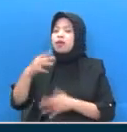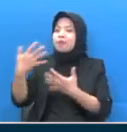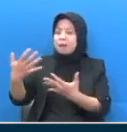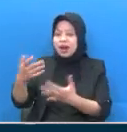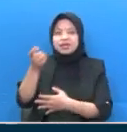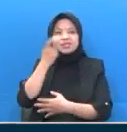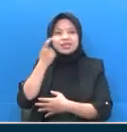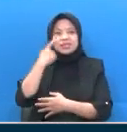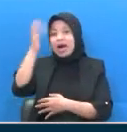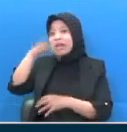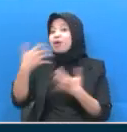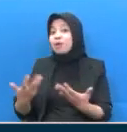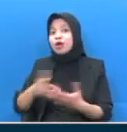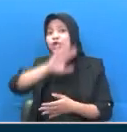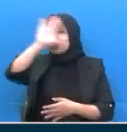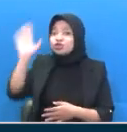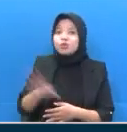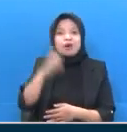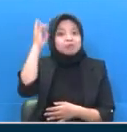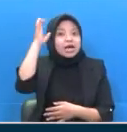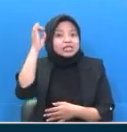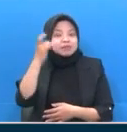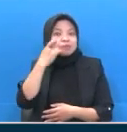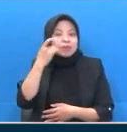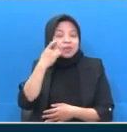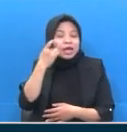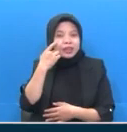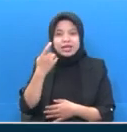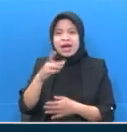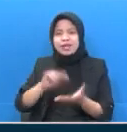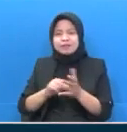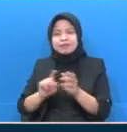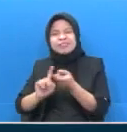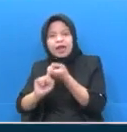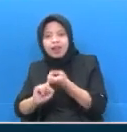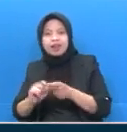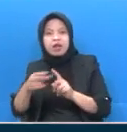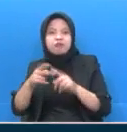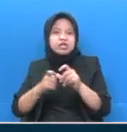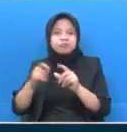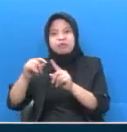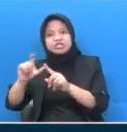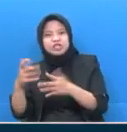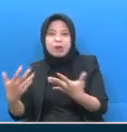soal kesaksian hari ini, kan semuanya ART, ajudan, orang-orang dekat Sambo dan Putri.